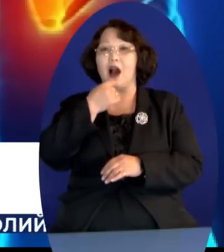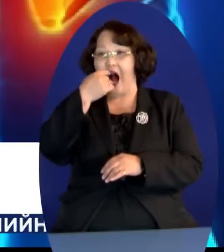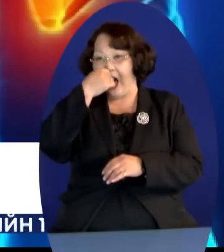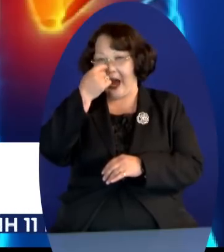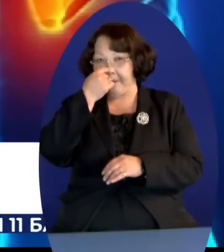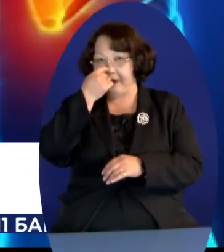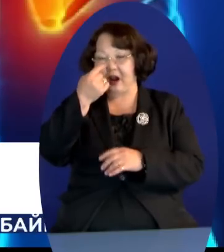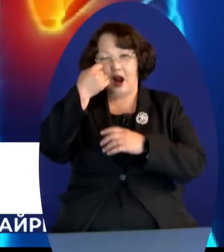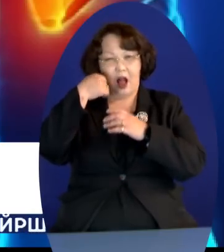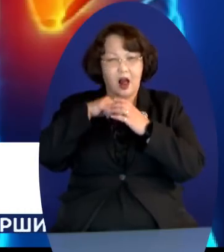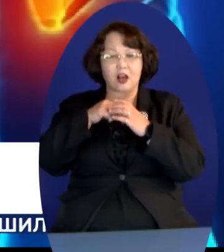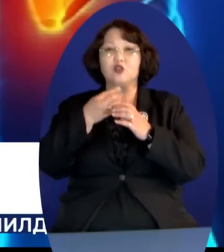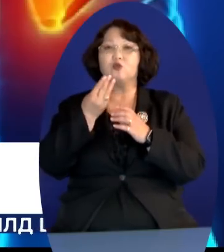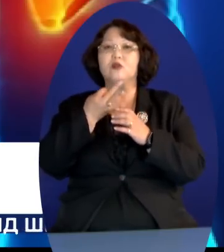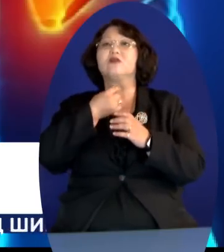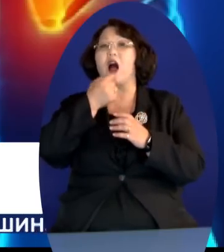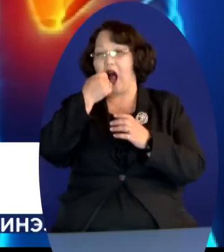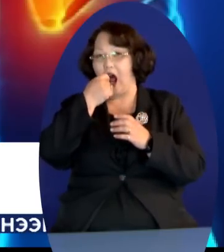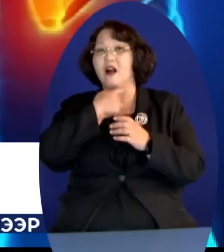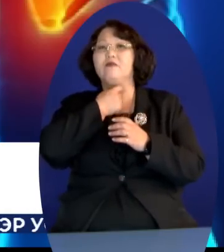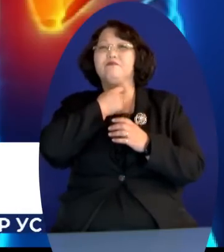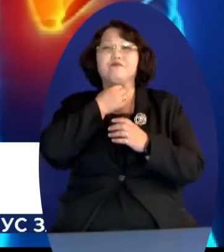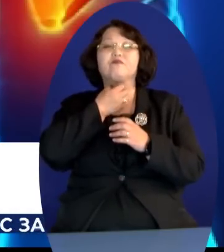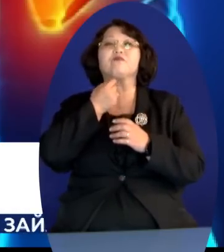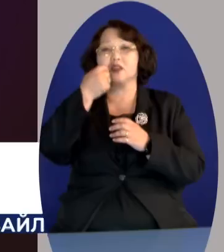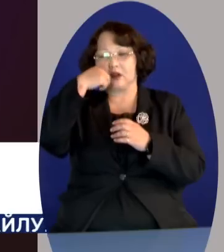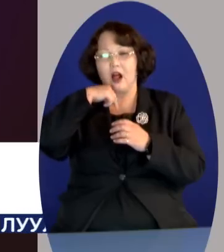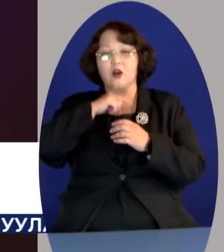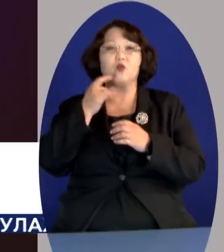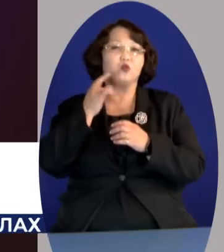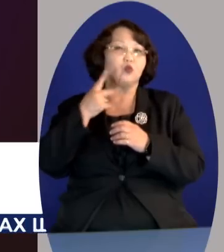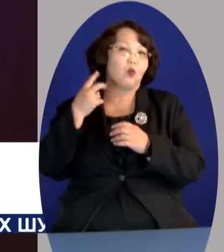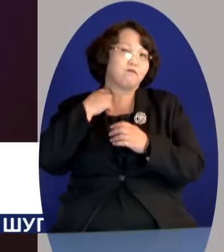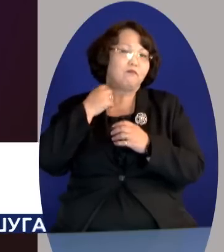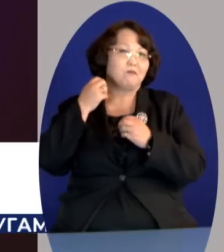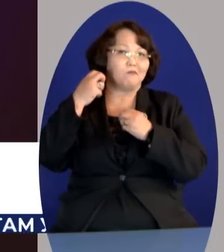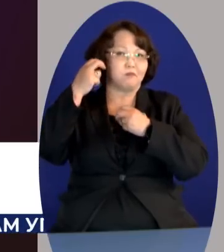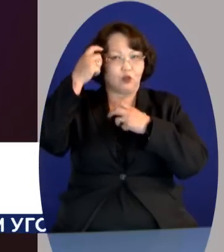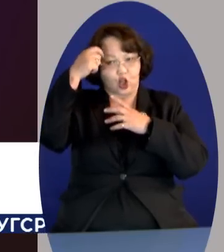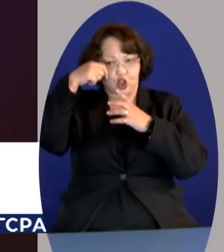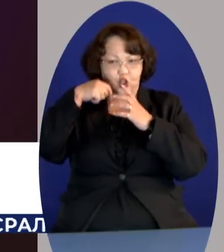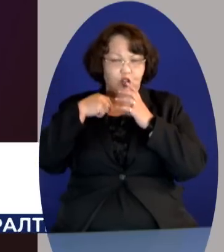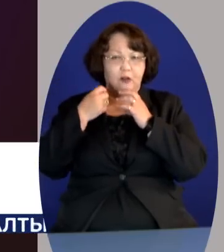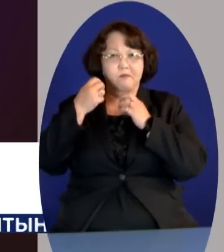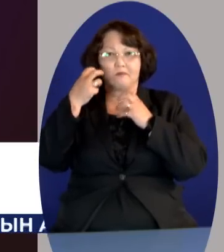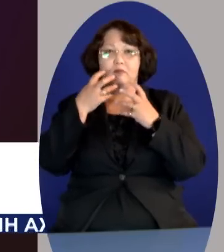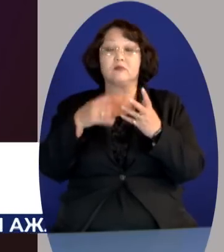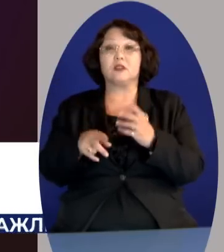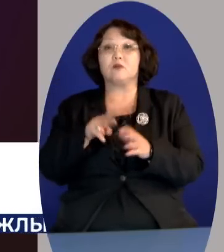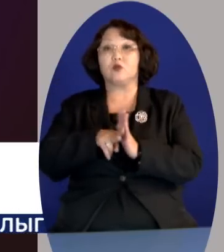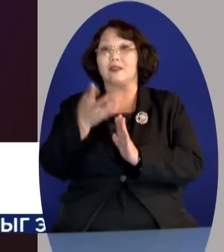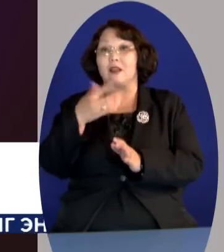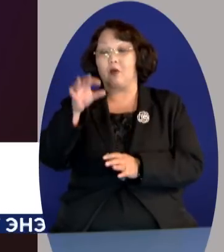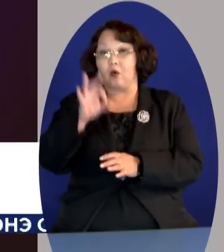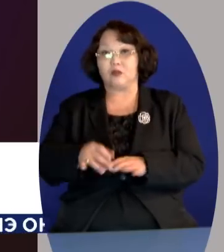хөндө, шүлсний булчирхай, залгуур, төвөнг, хүзууний хавдруудыг нэрлэж болно. Толгой хүзууны хорт хавдрын тохиолдлын 50%